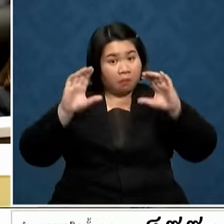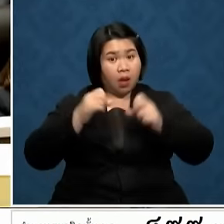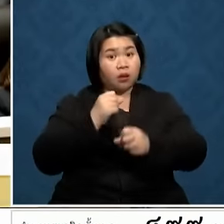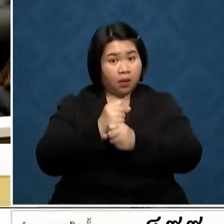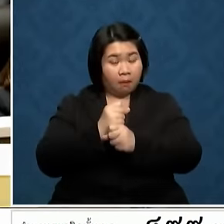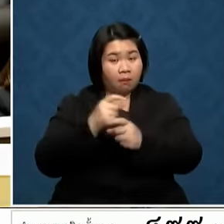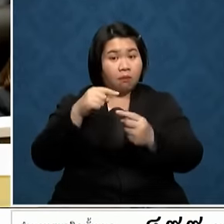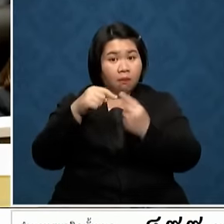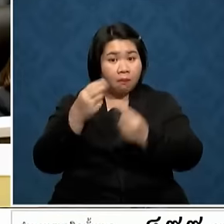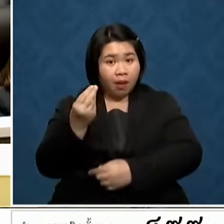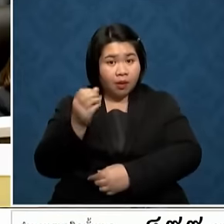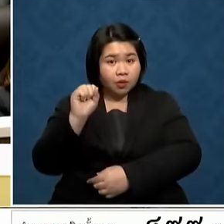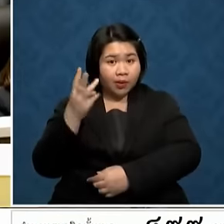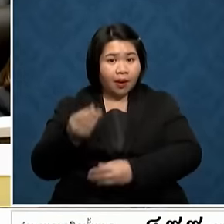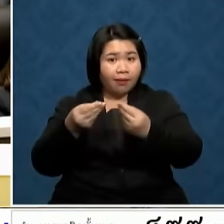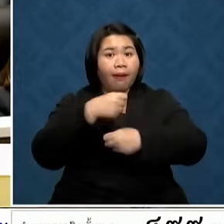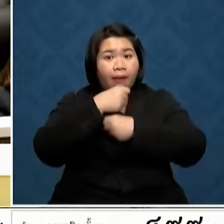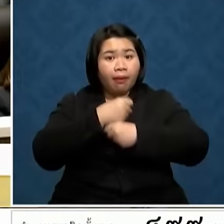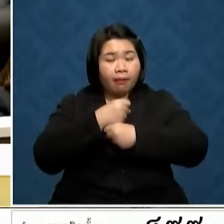เรื่องงบสวธิการผู้สอัุB่